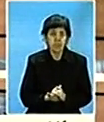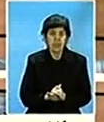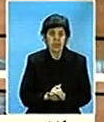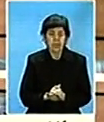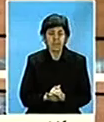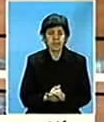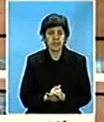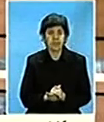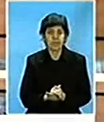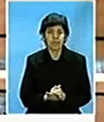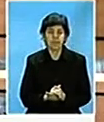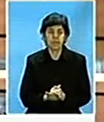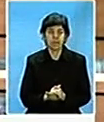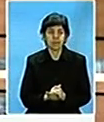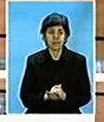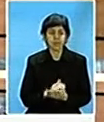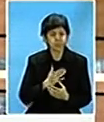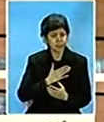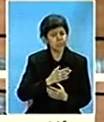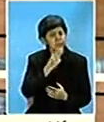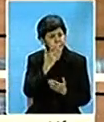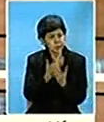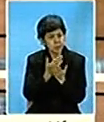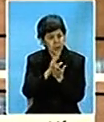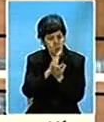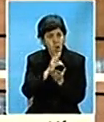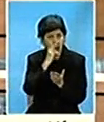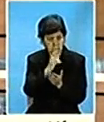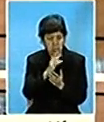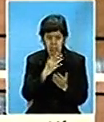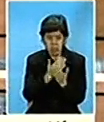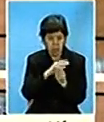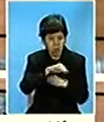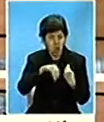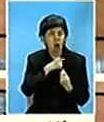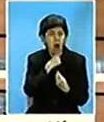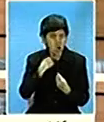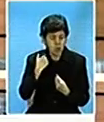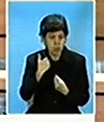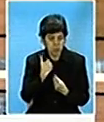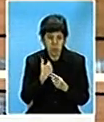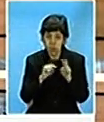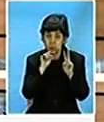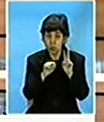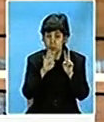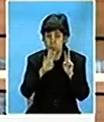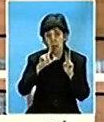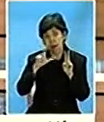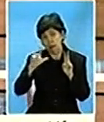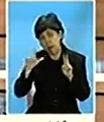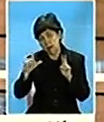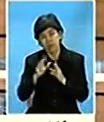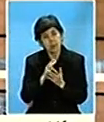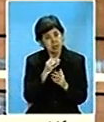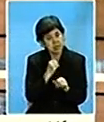สิ่งที่พบเห็นงบประมาณฉบับนี้ก็คือเรื่องงบประมาณการขาดดุล พราะตั้งไว้แค่ 2.4 ล้านล้านบาทแ